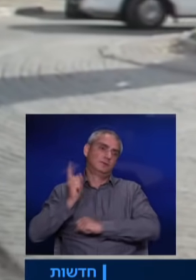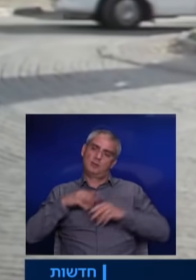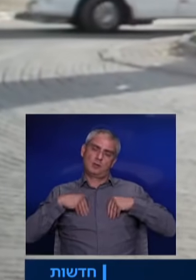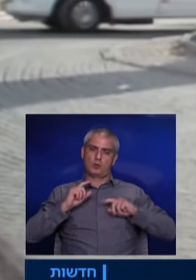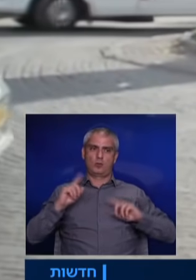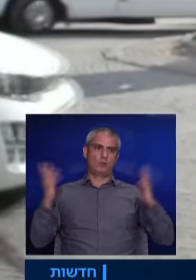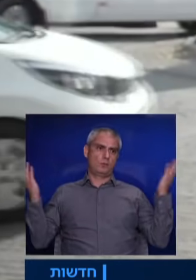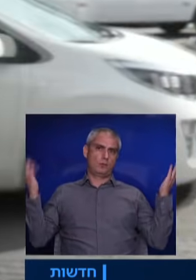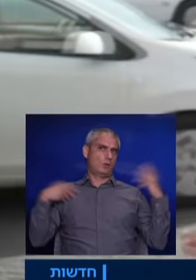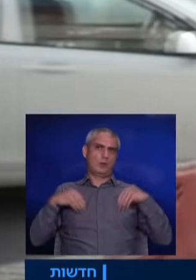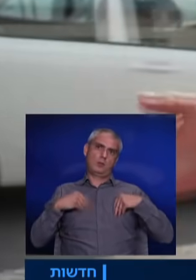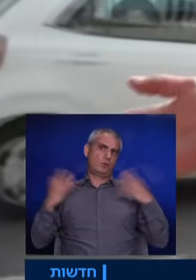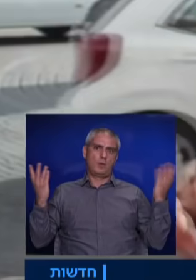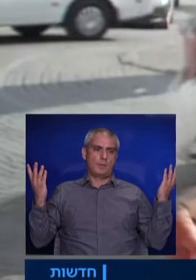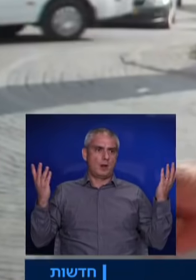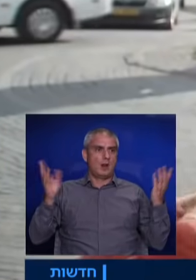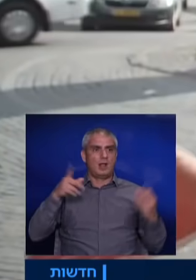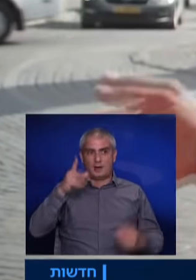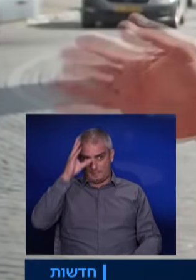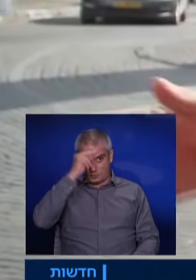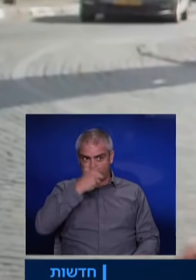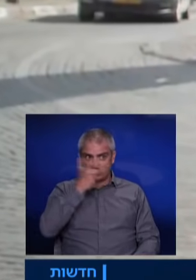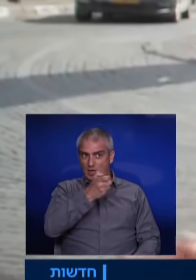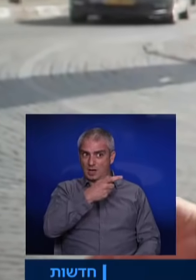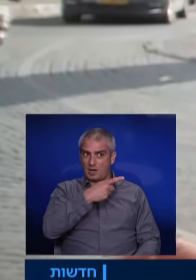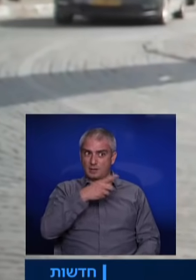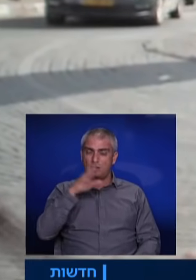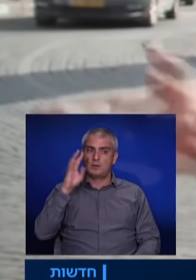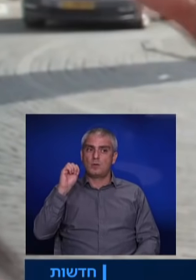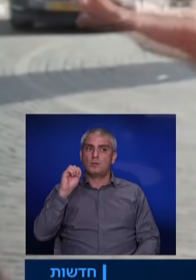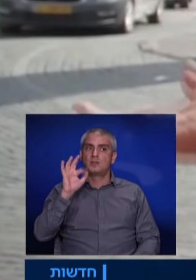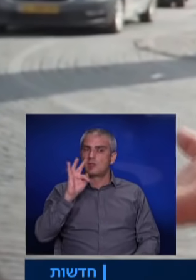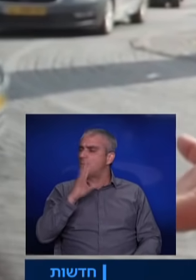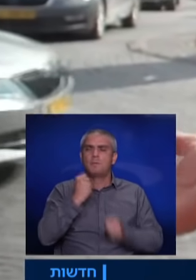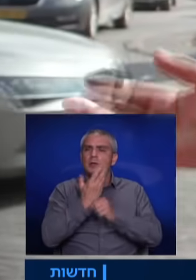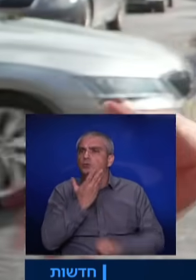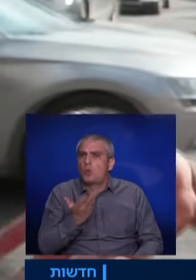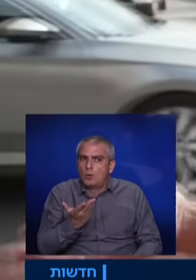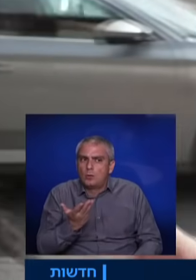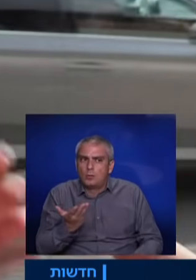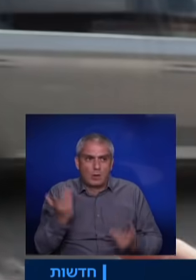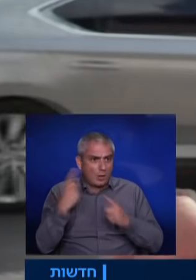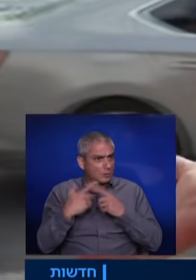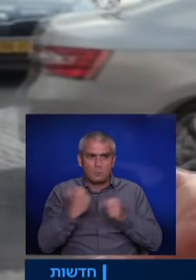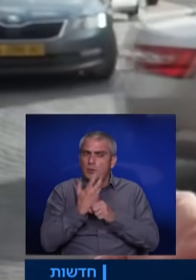מקובל אצלנו, לא מקובל. גם הבחור שירה במוחמד טאה, מה עשו לו? עד היום מה עשו לו? לא עשו לו